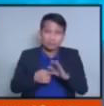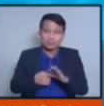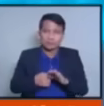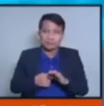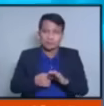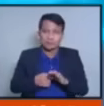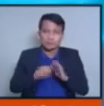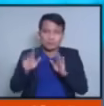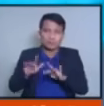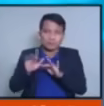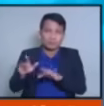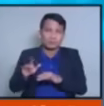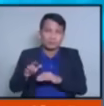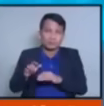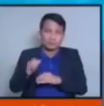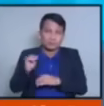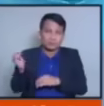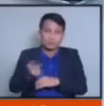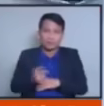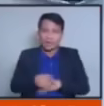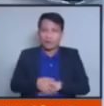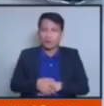naawa na rin po ako sa kanila. Tapos,